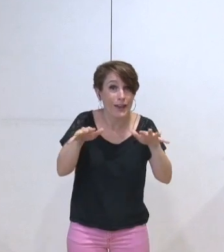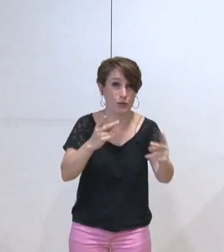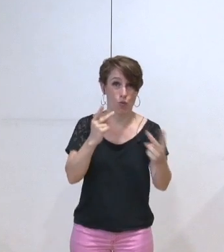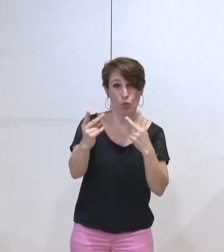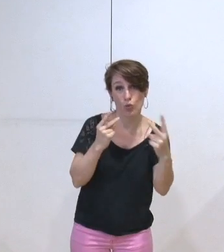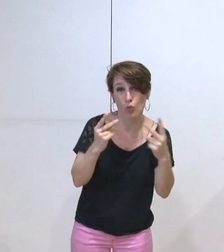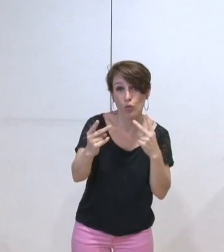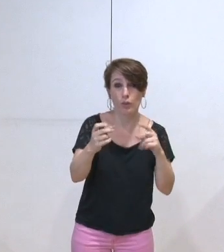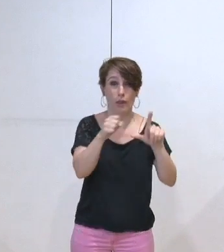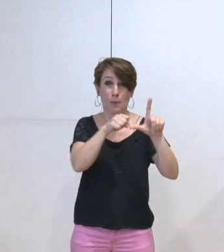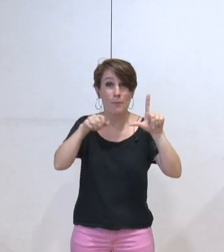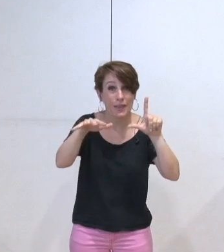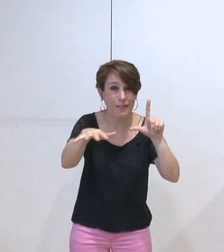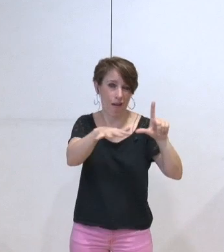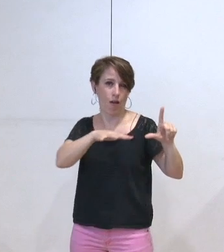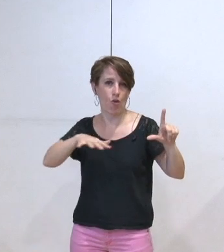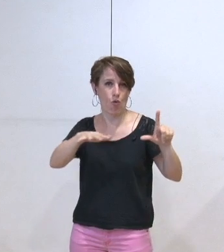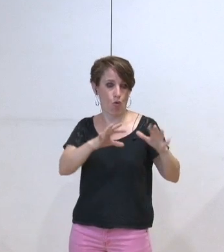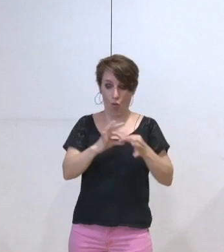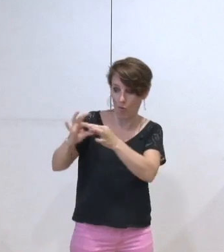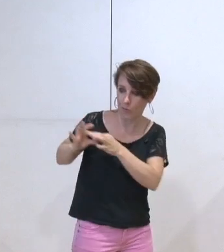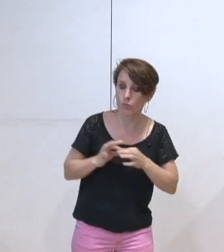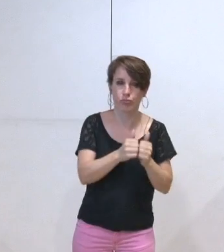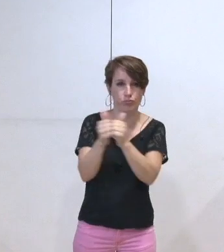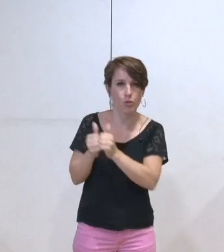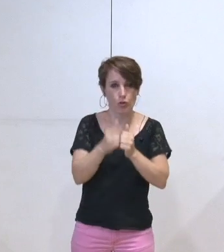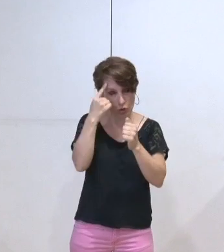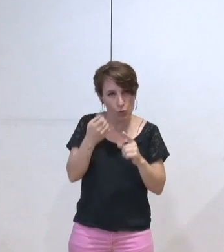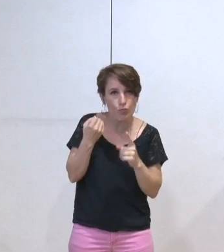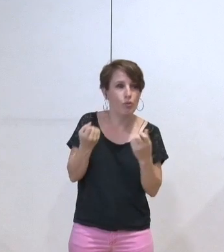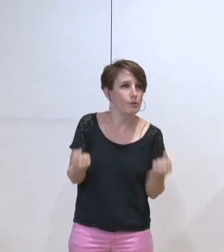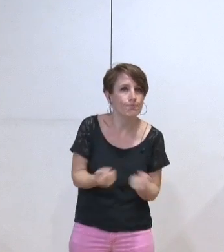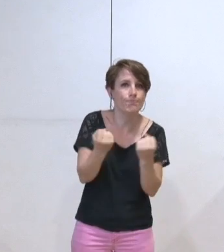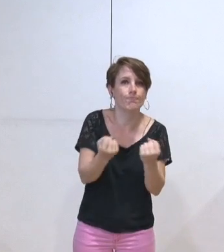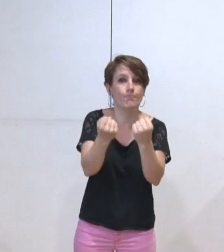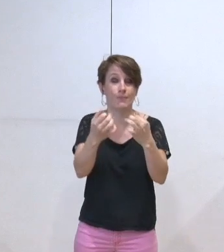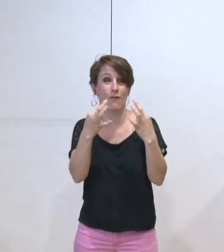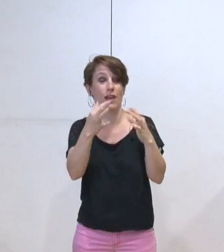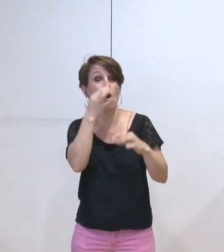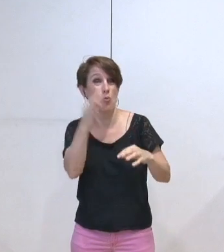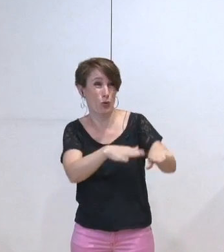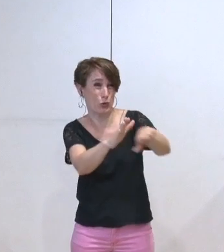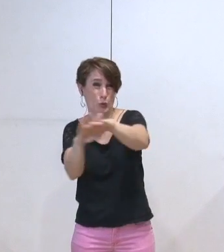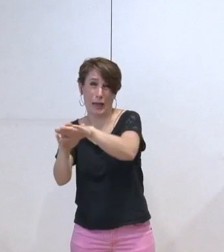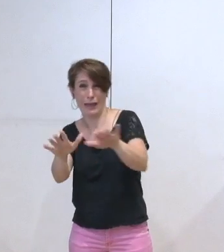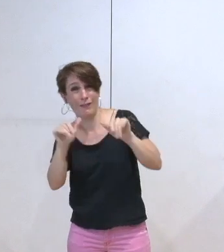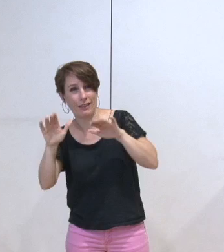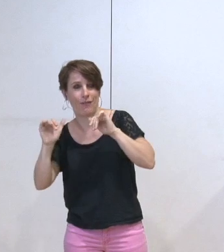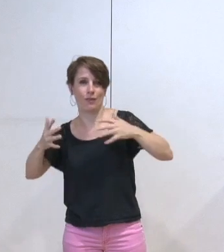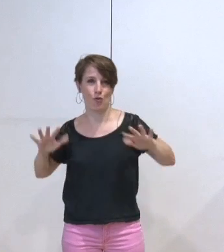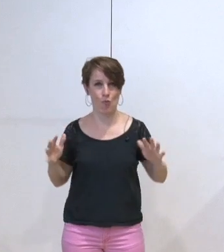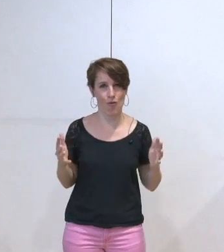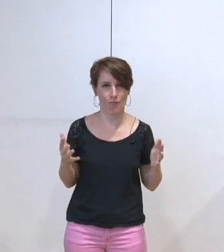locaux pour que nous subissions plus ces pollutions mais pour que nous les anticipions et agission avant qu'il ne soit trop